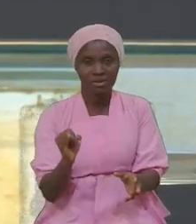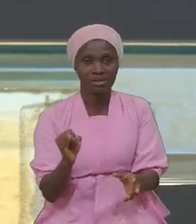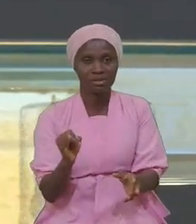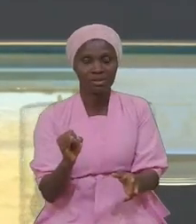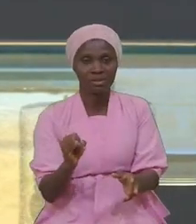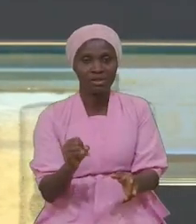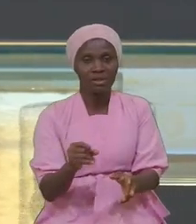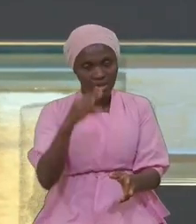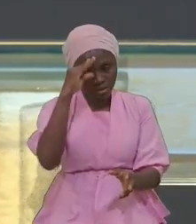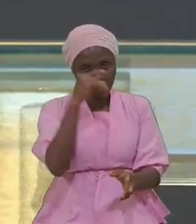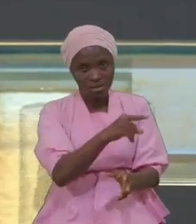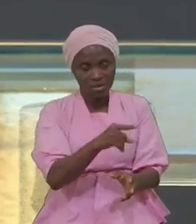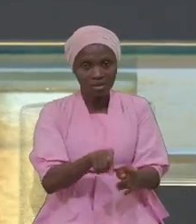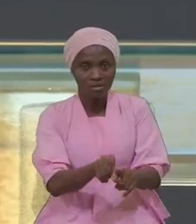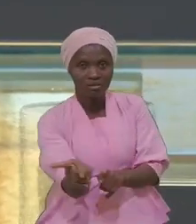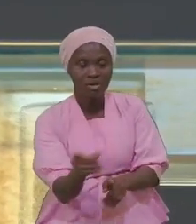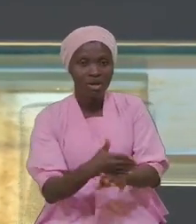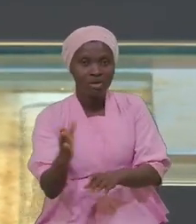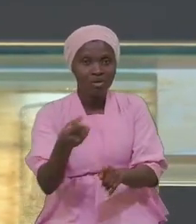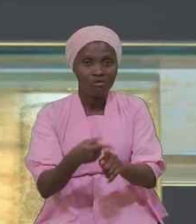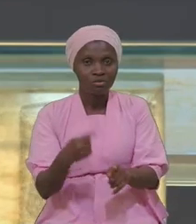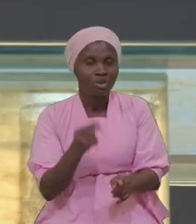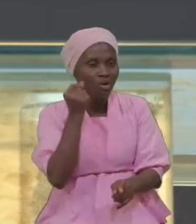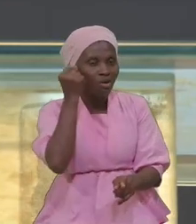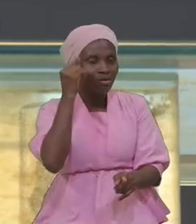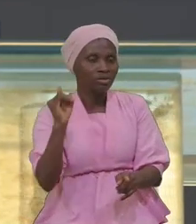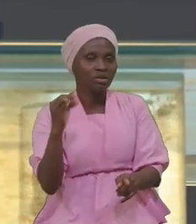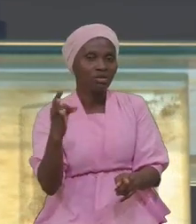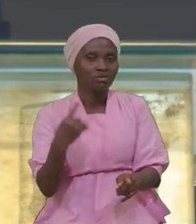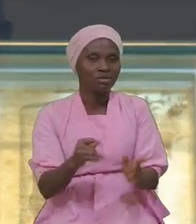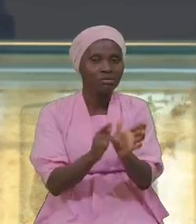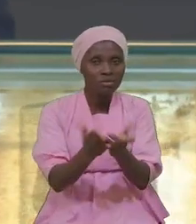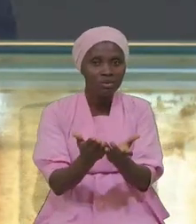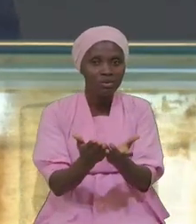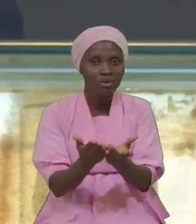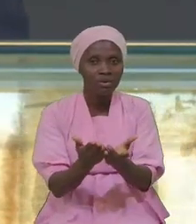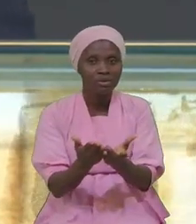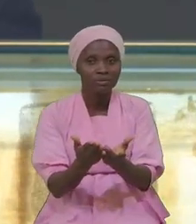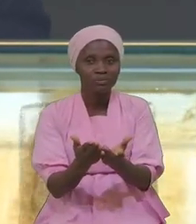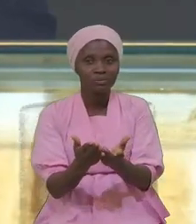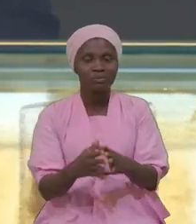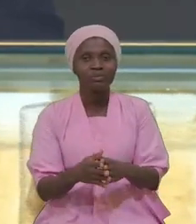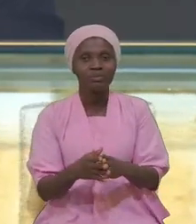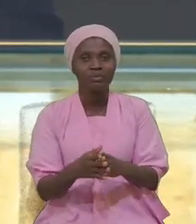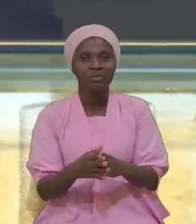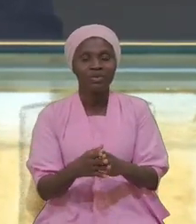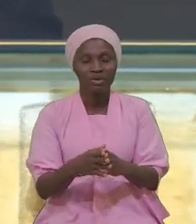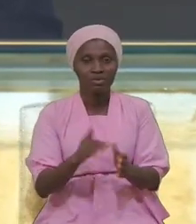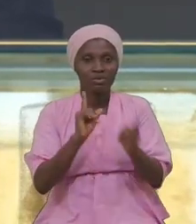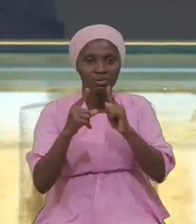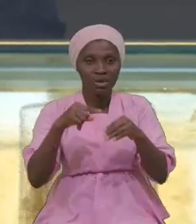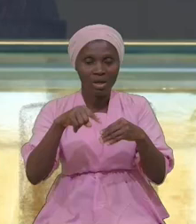Il s'écarte des Écritures quand vous parlez de devoir, lorsque vous parlez du fruit de